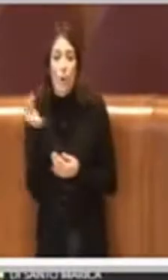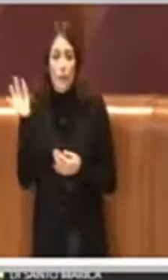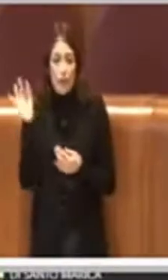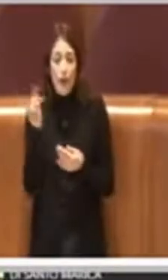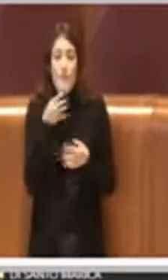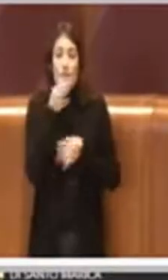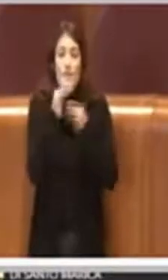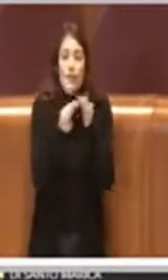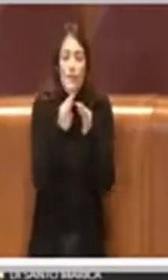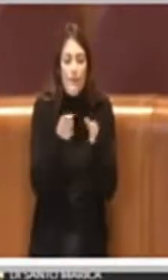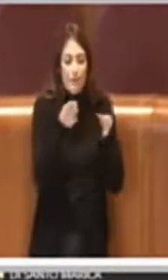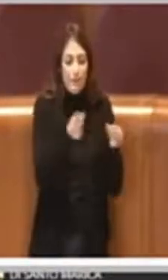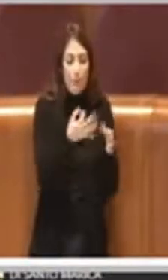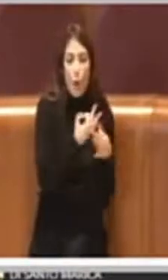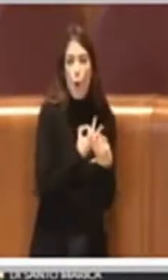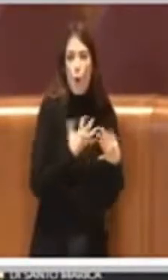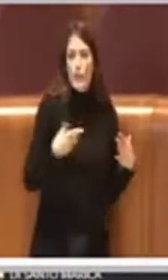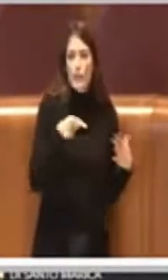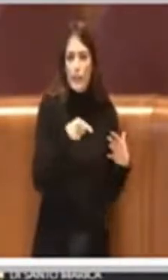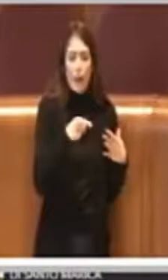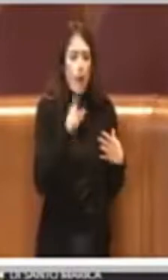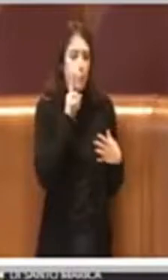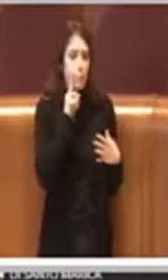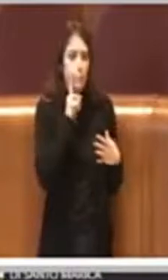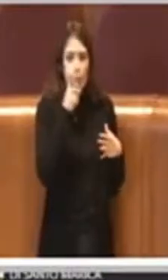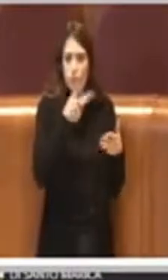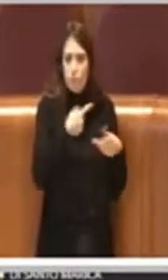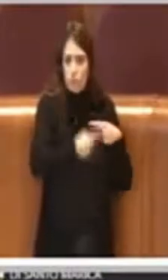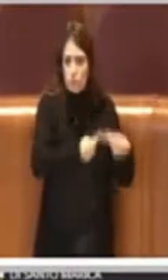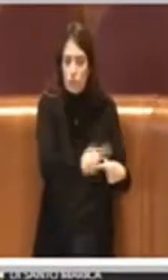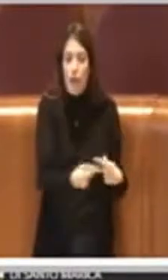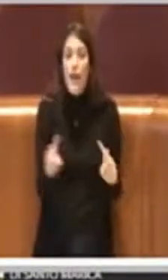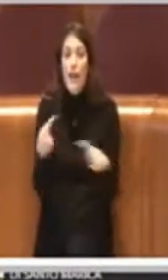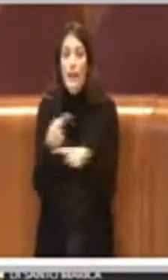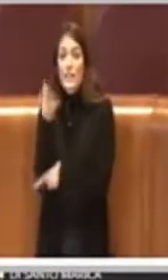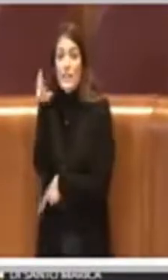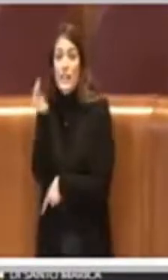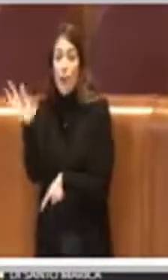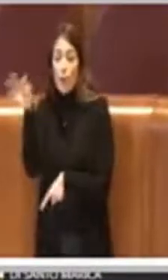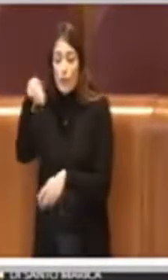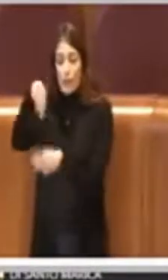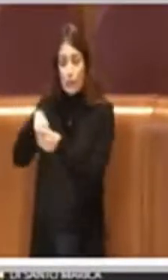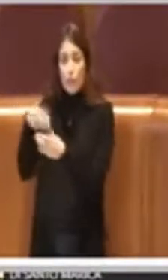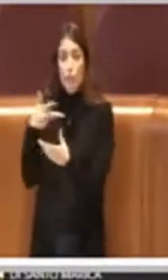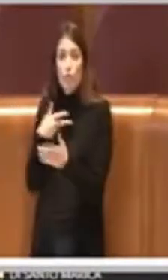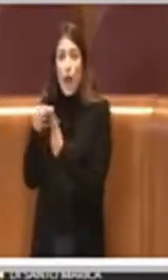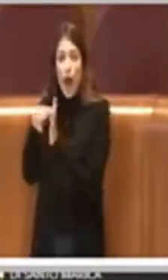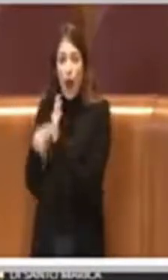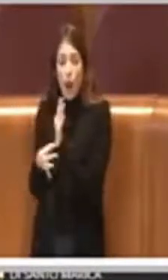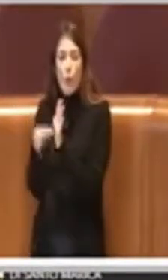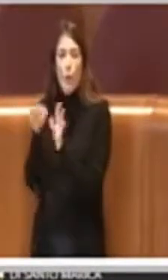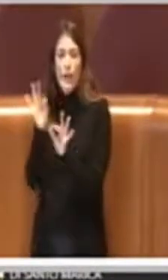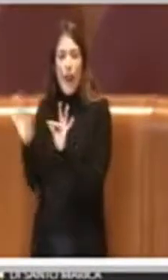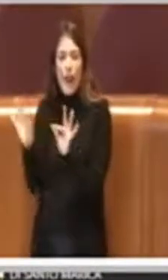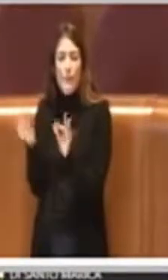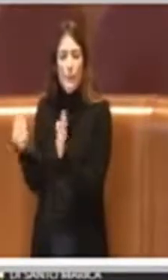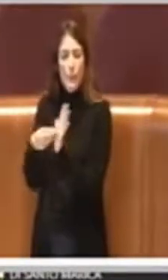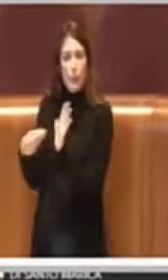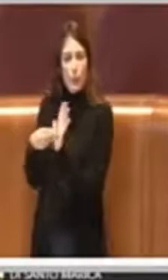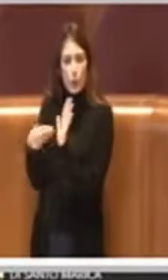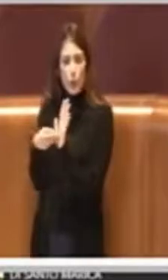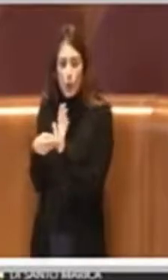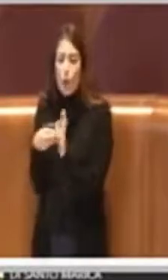parte ordinaria è rimasta in piedi, la parte straordinaria conteneva ancora elementi aggiuntivi rispetto